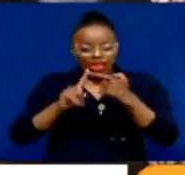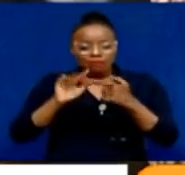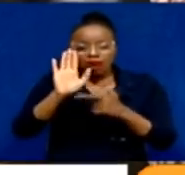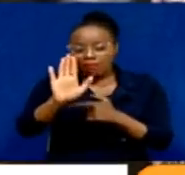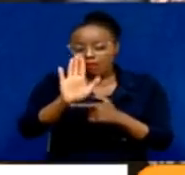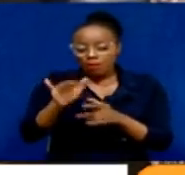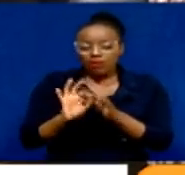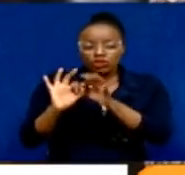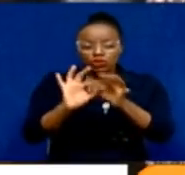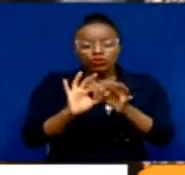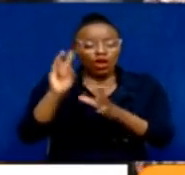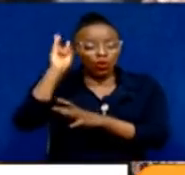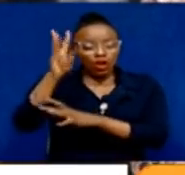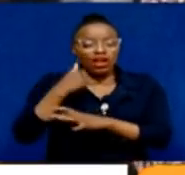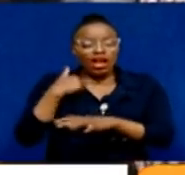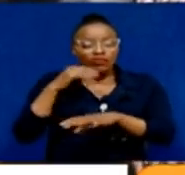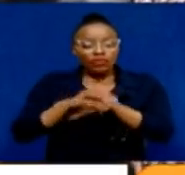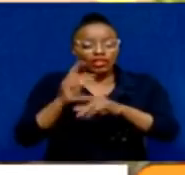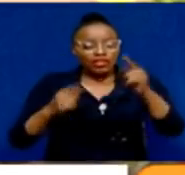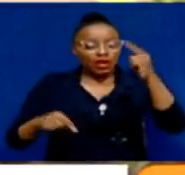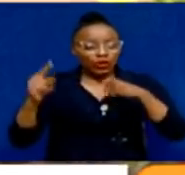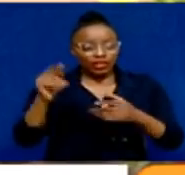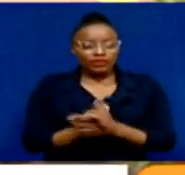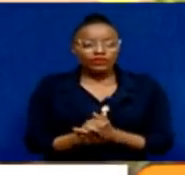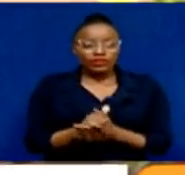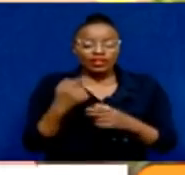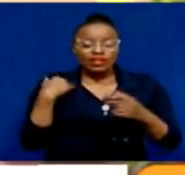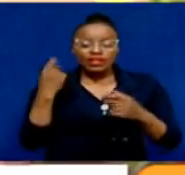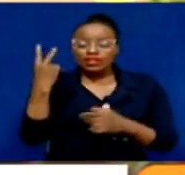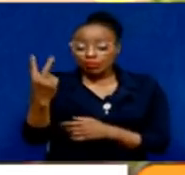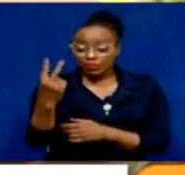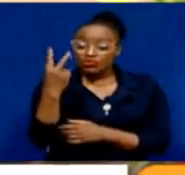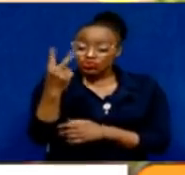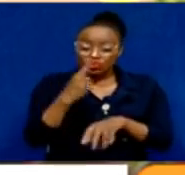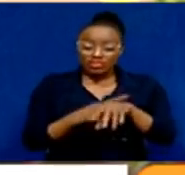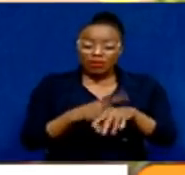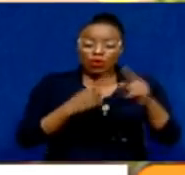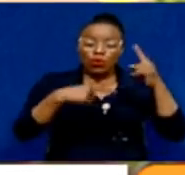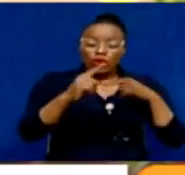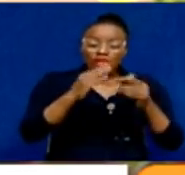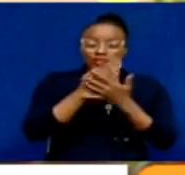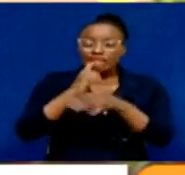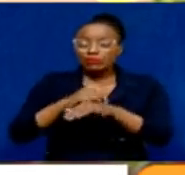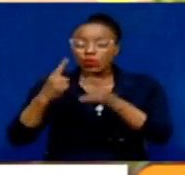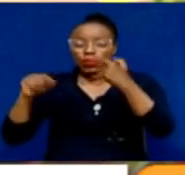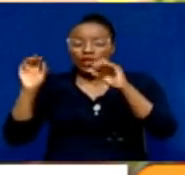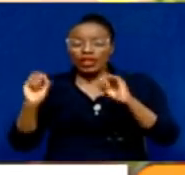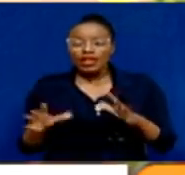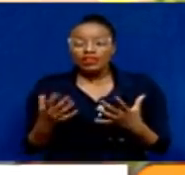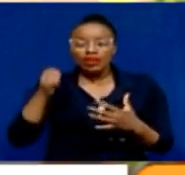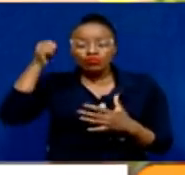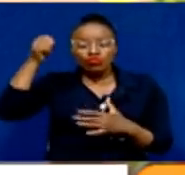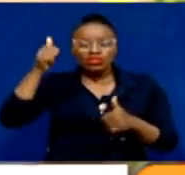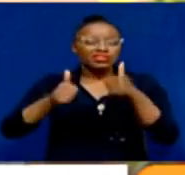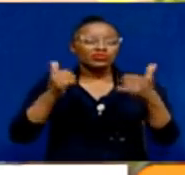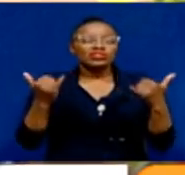ya kushirikiana itakuwa ni ya kupata ushindi. Mara mbili. Tumeshinda, tena tukushinda. Hii ni siasa